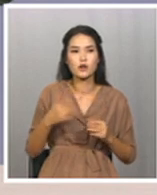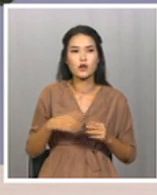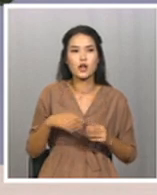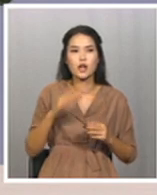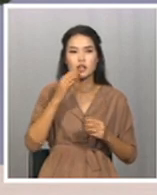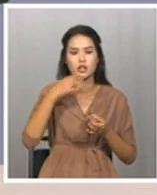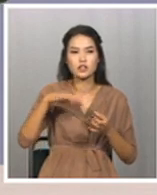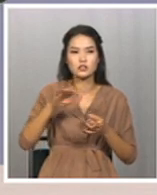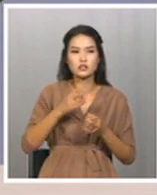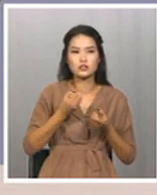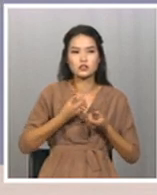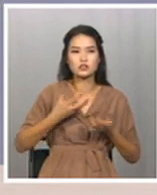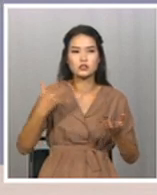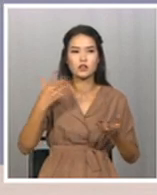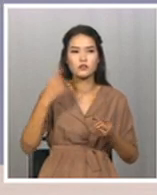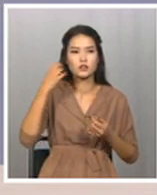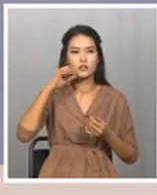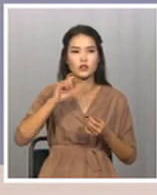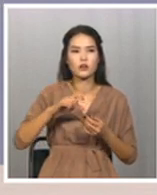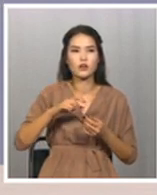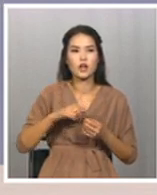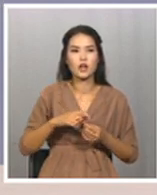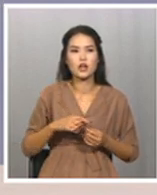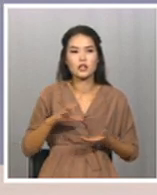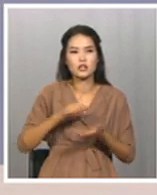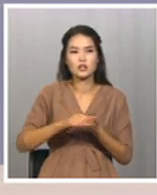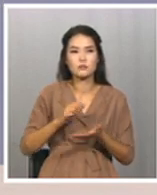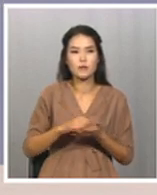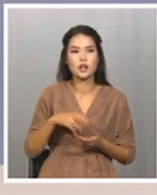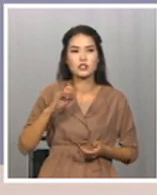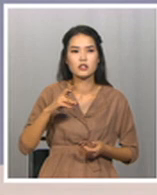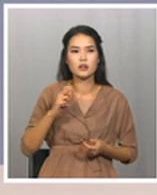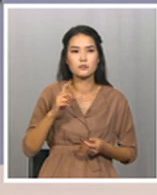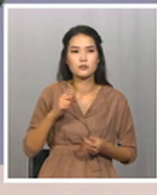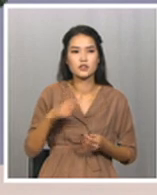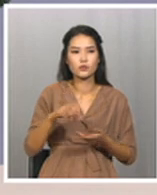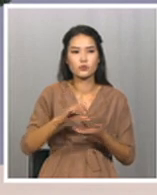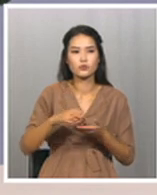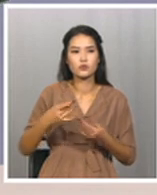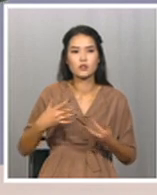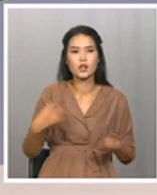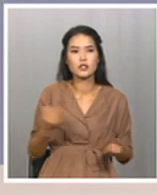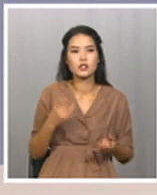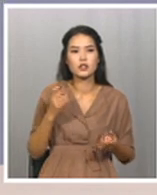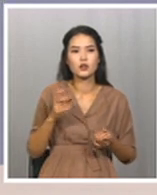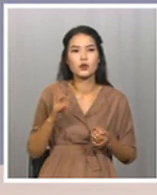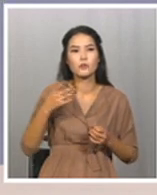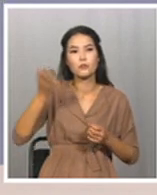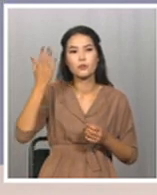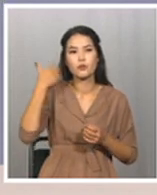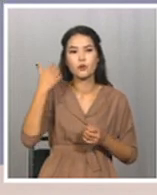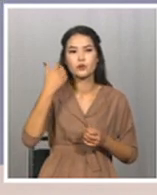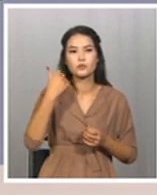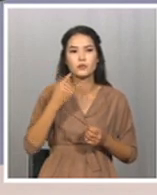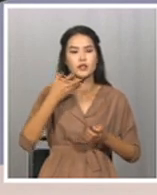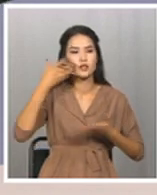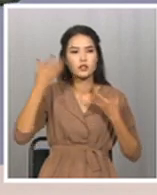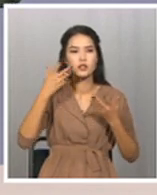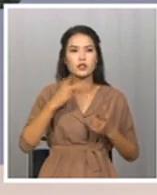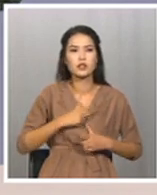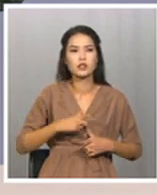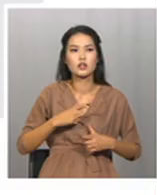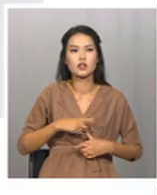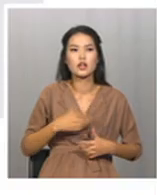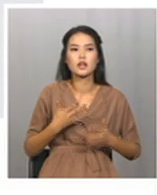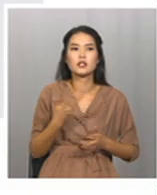героя, занимательно динамичный развивающийся сюжет, интерес к прошлому, развлекательный характер. Позиция